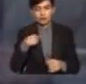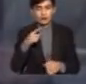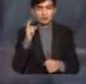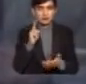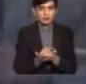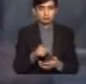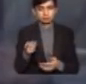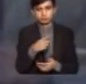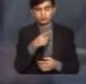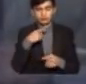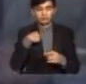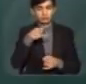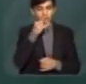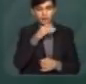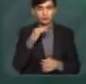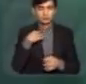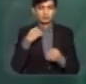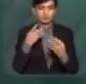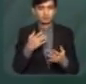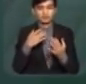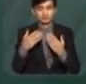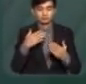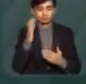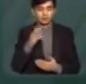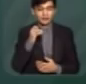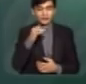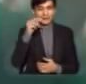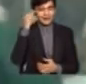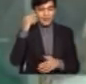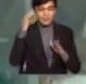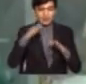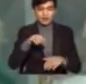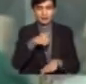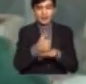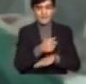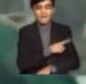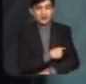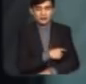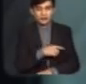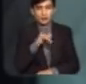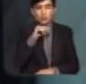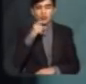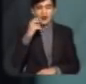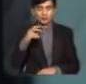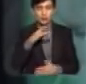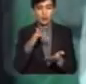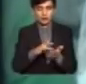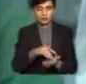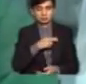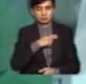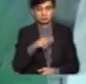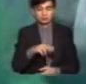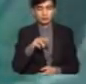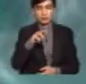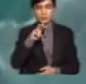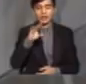будем держать с ними связь в китае тем временем подтвердили смерть главного врача госпиталя в городе ухань или jimin умер от пневмонии